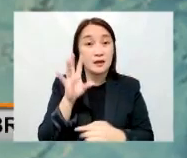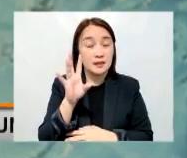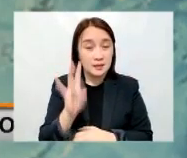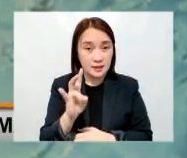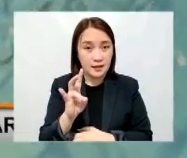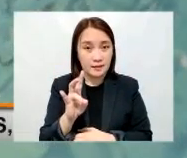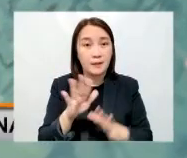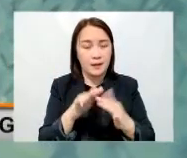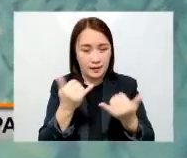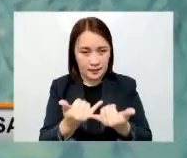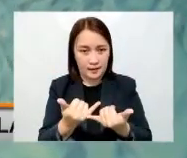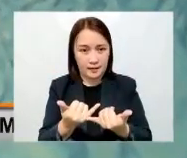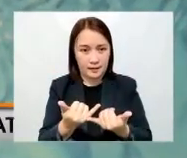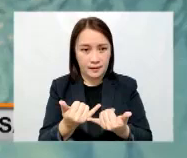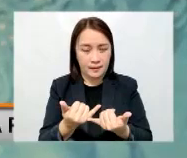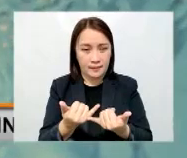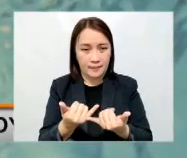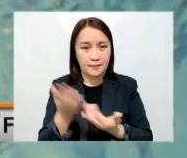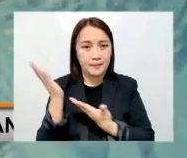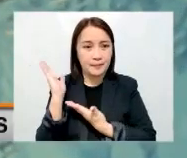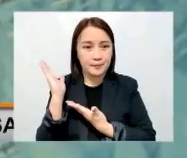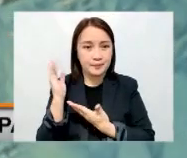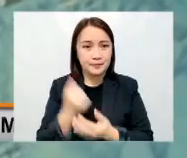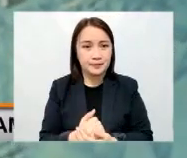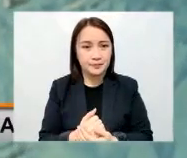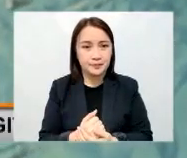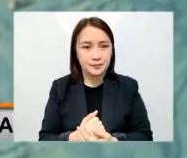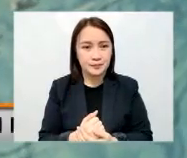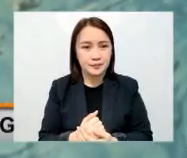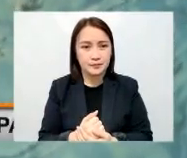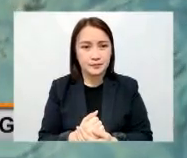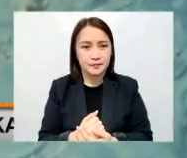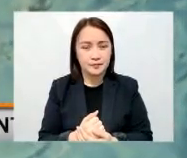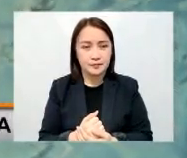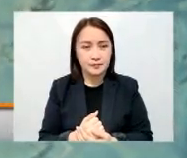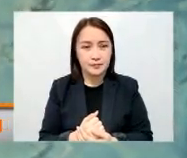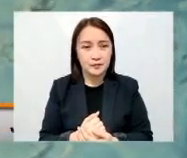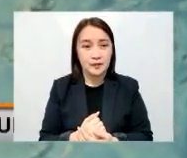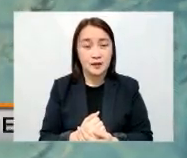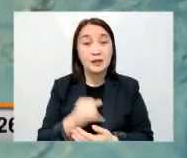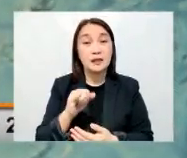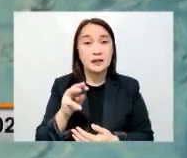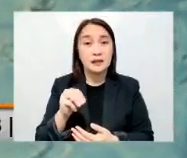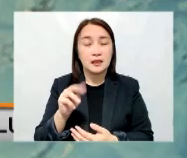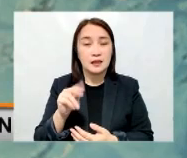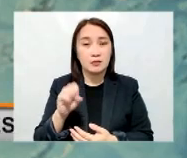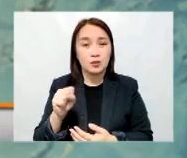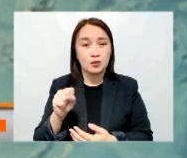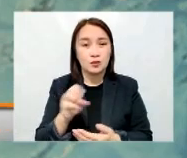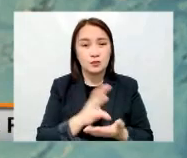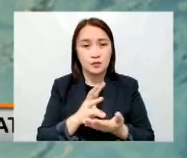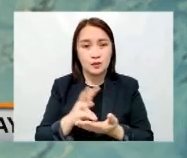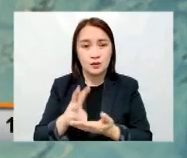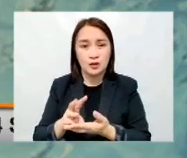Cavite. Damay din ang mga barangay ng Pasong Buaya 1 and 2 sa Imus, gayon din ang mga barangay ng Almanza 1,